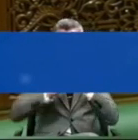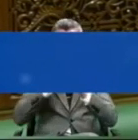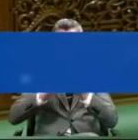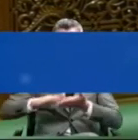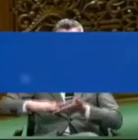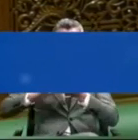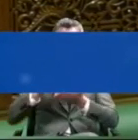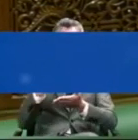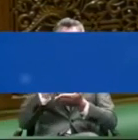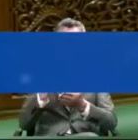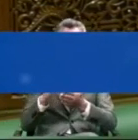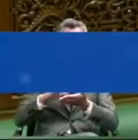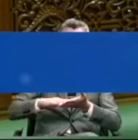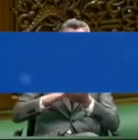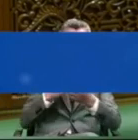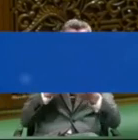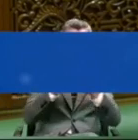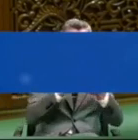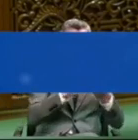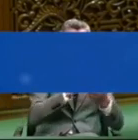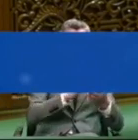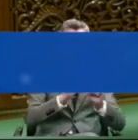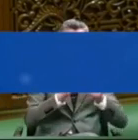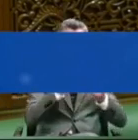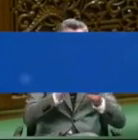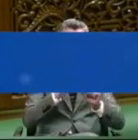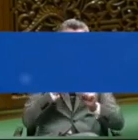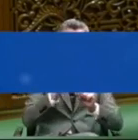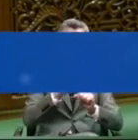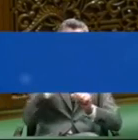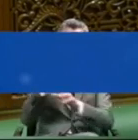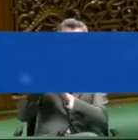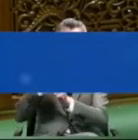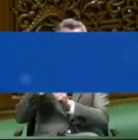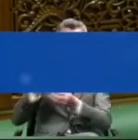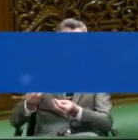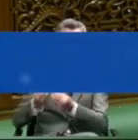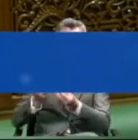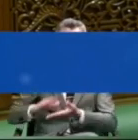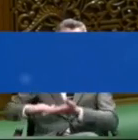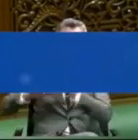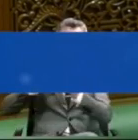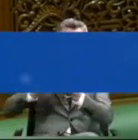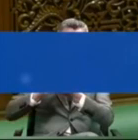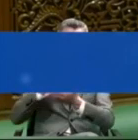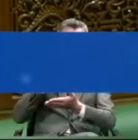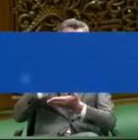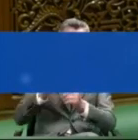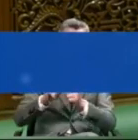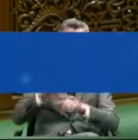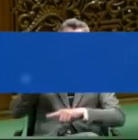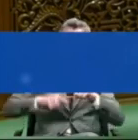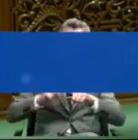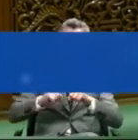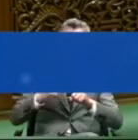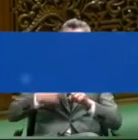رفع الرهانات والتحديات التي تواجه بلادنا تحت القياده الرشيده لجلاله الملك حفظه الله رافعين شعار لا للمزايده